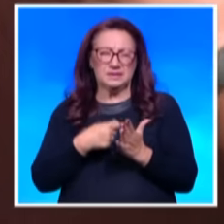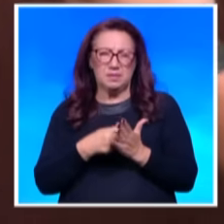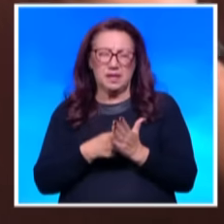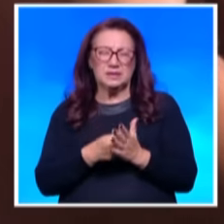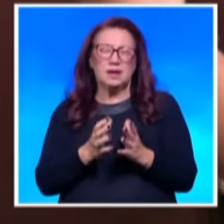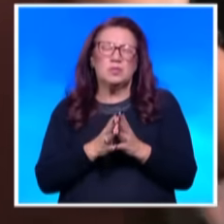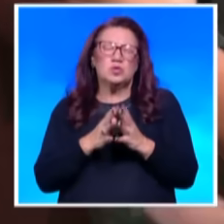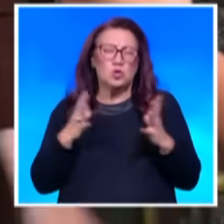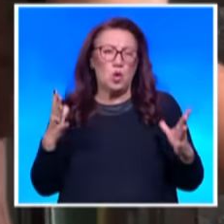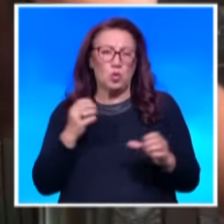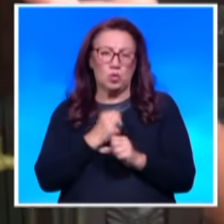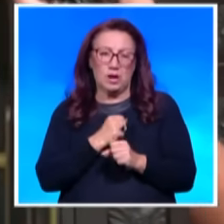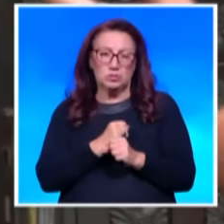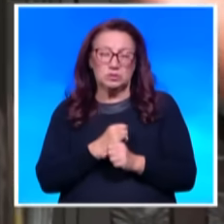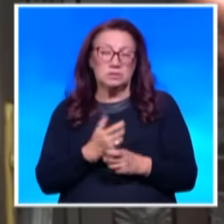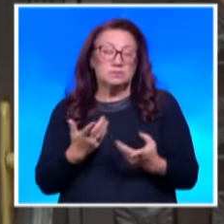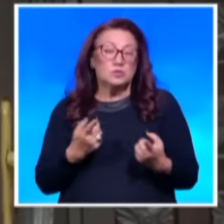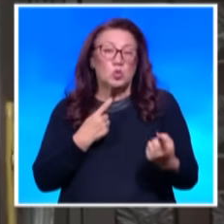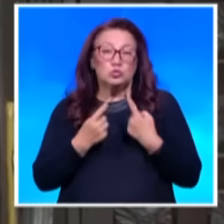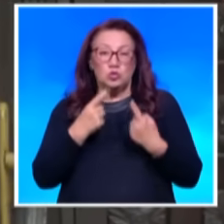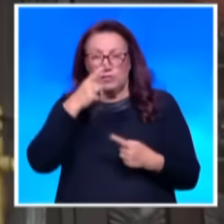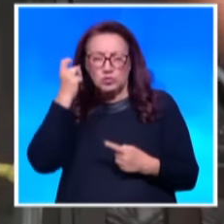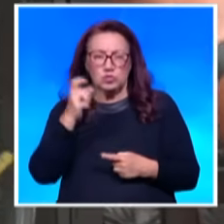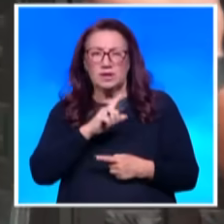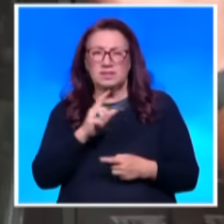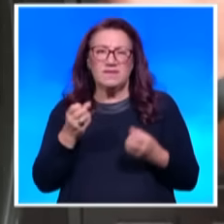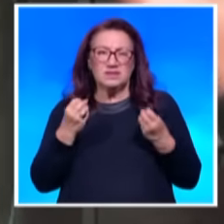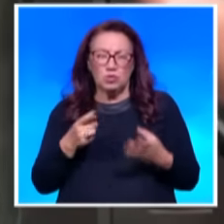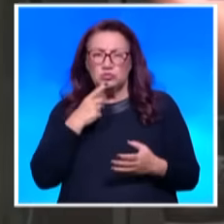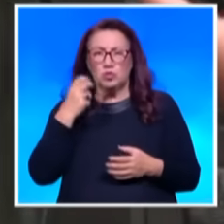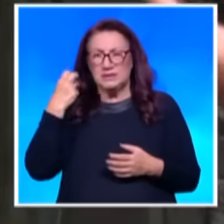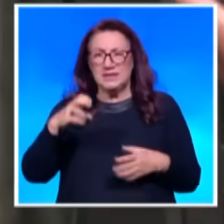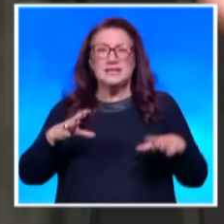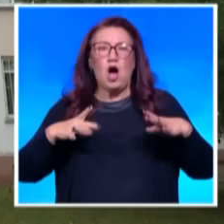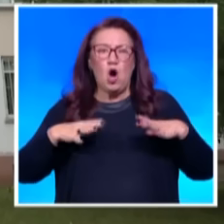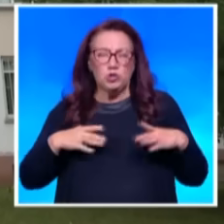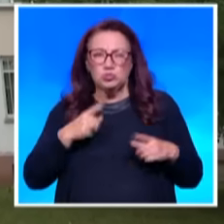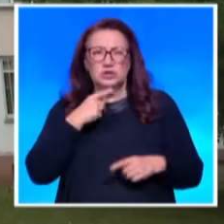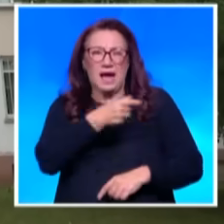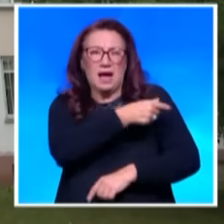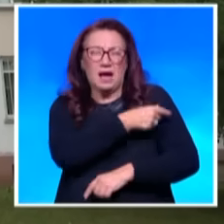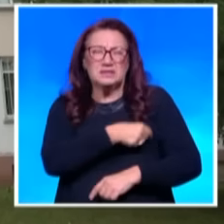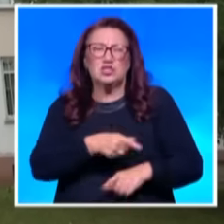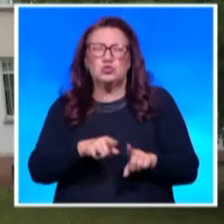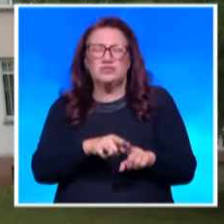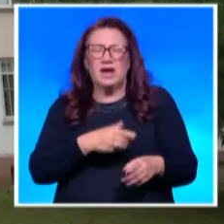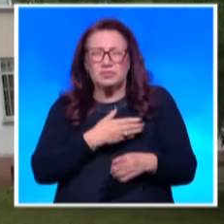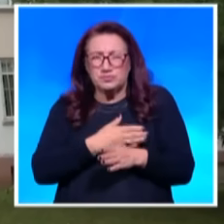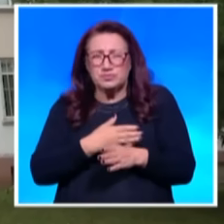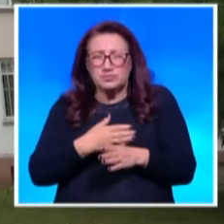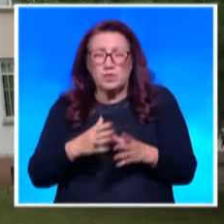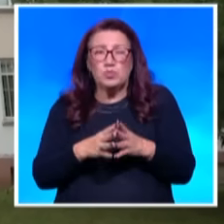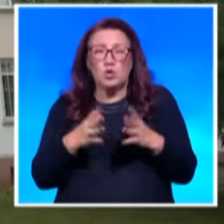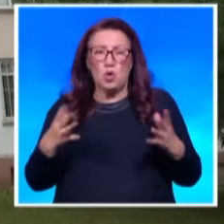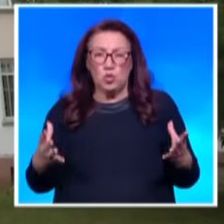труда, невъзможност да излежеш отпуска и претовареност и график, който е невъзможно да бъде съставен. Пред БТВ директорът на здравното